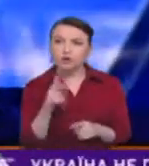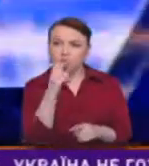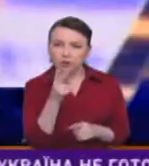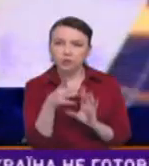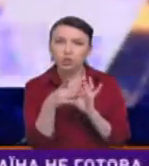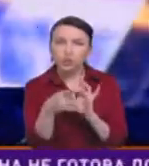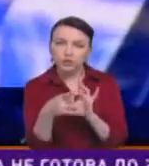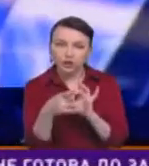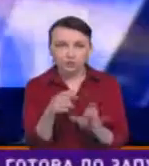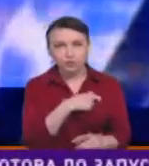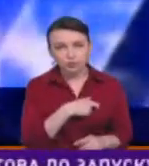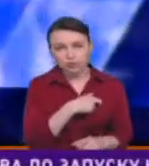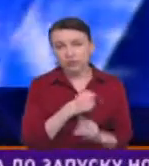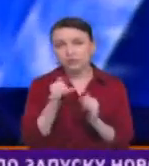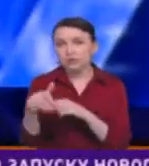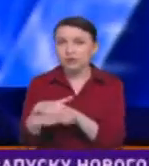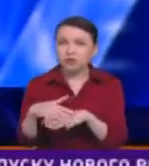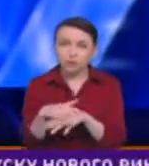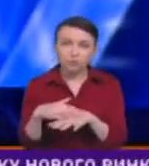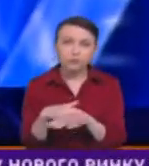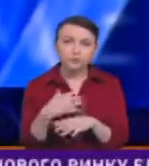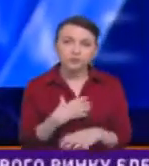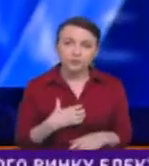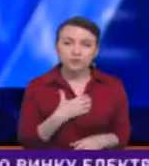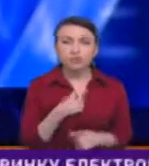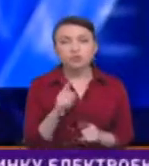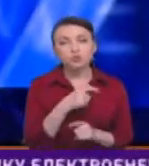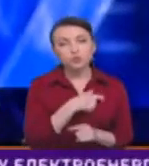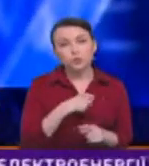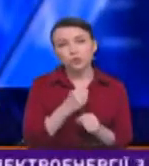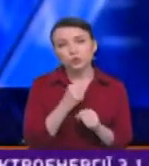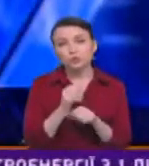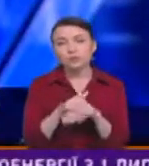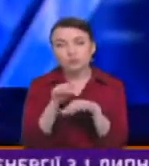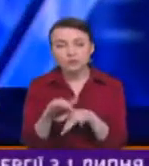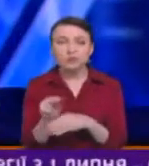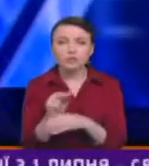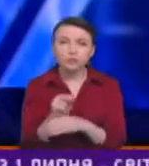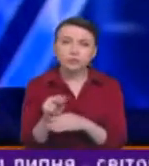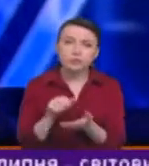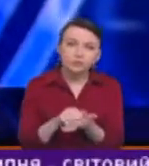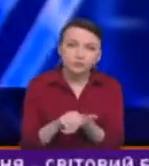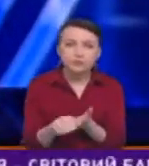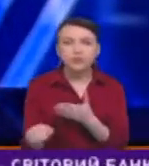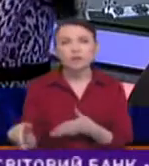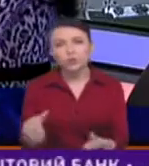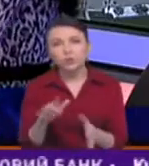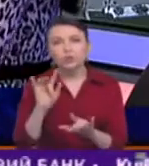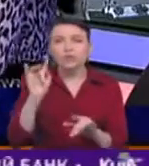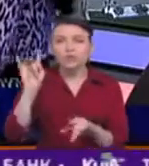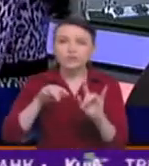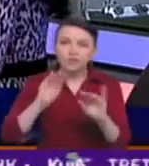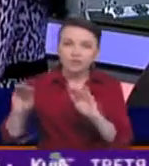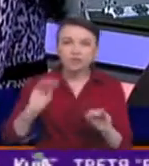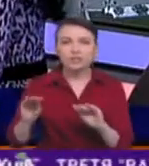з депутатом. Для них важливо, щоб депутат також робив добрі справи, ремонтував дороги, ставив вікна і так надалі. Ну,